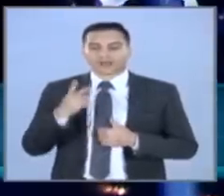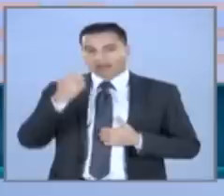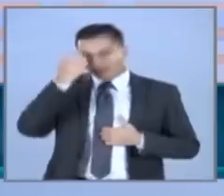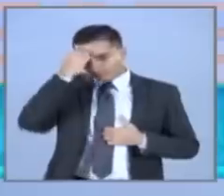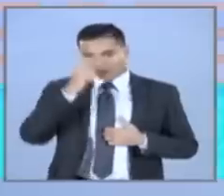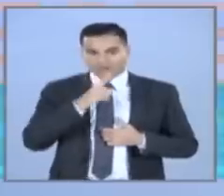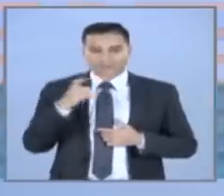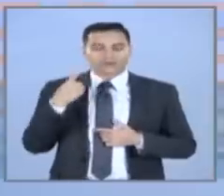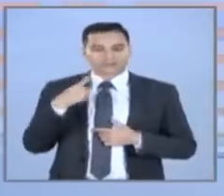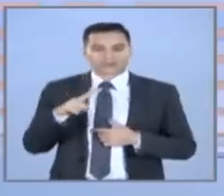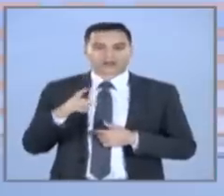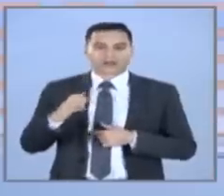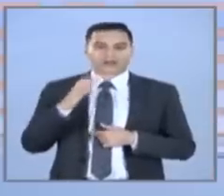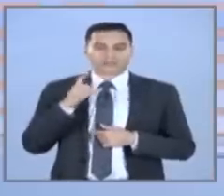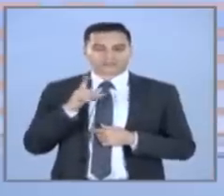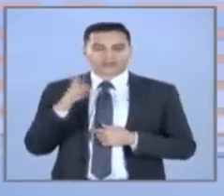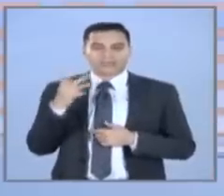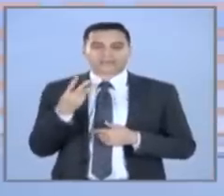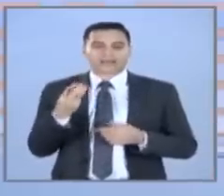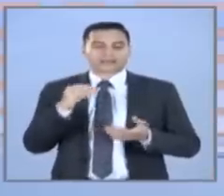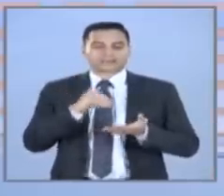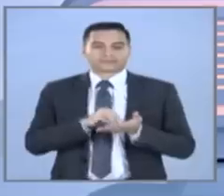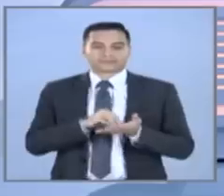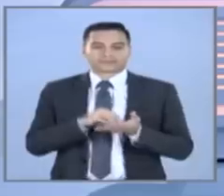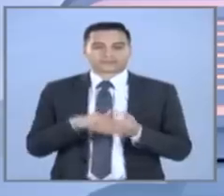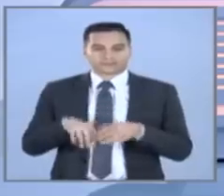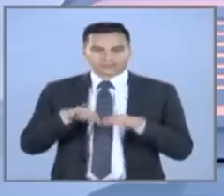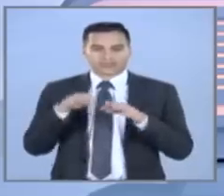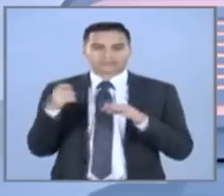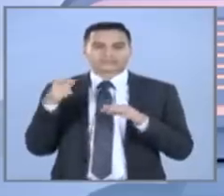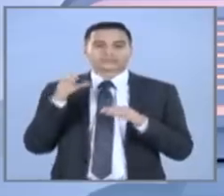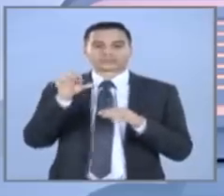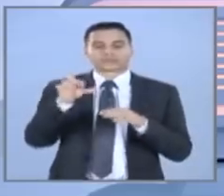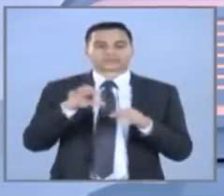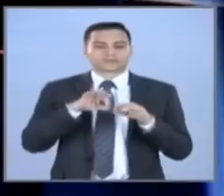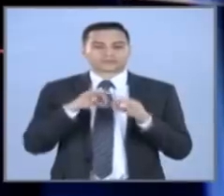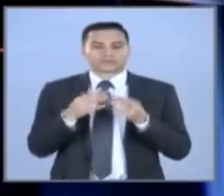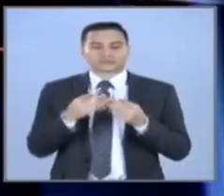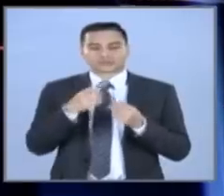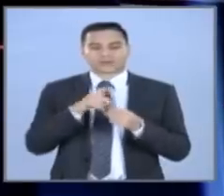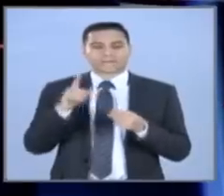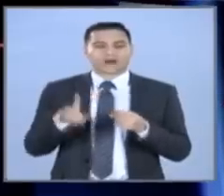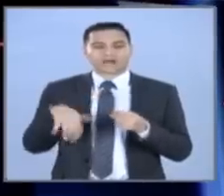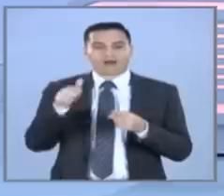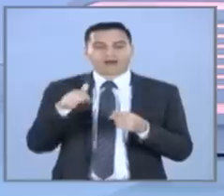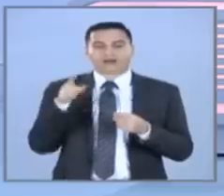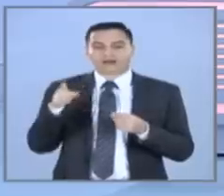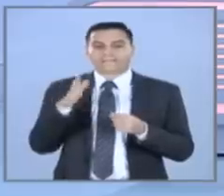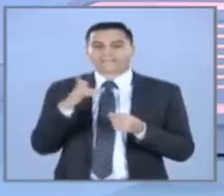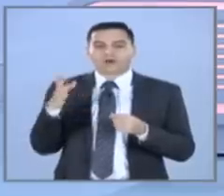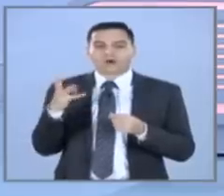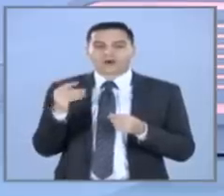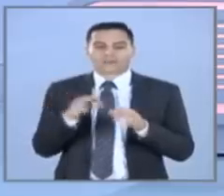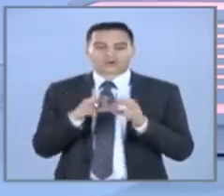2100 هي الإجابة الصحيحة. 30 نقطة مهمين جداً لعائلة برايا. 95 عائلة برايا،